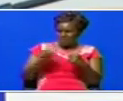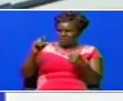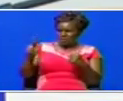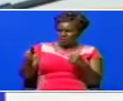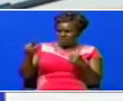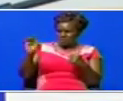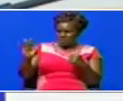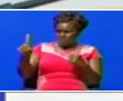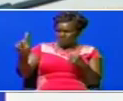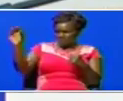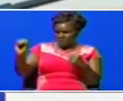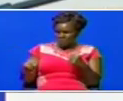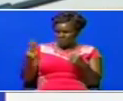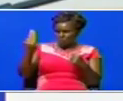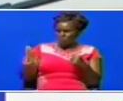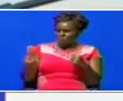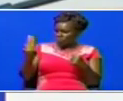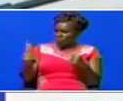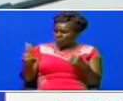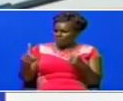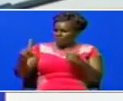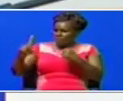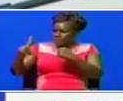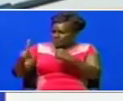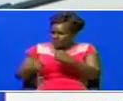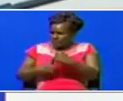0.11%. Uhuru Kenyatta,